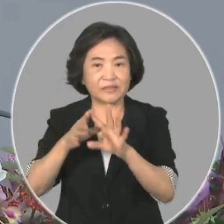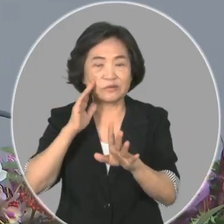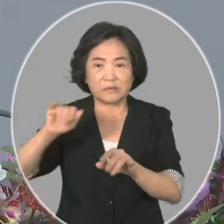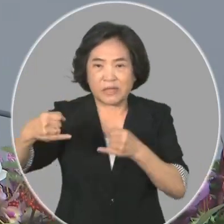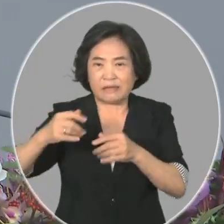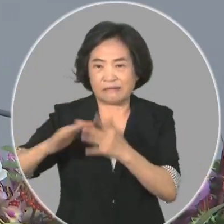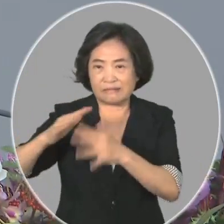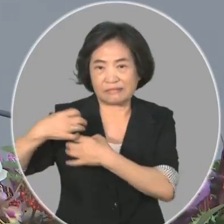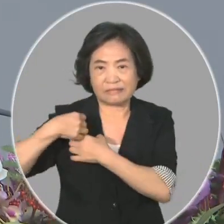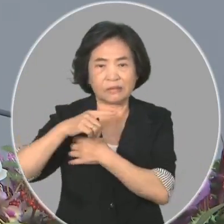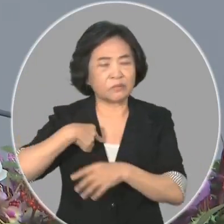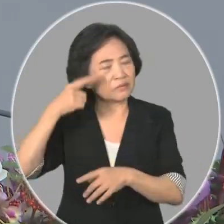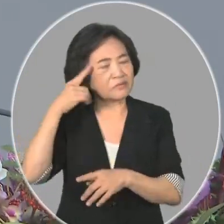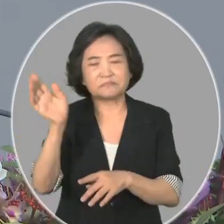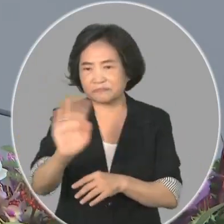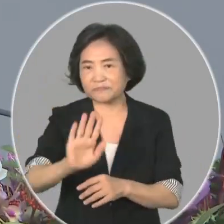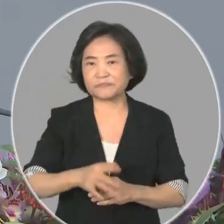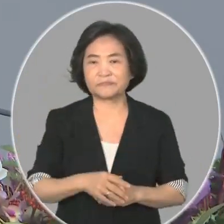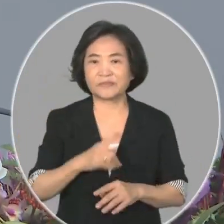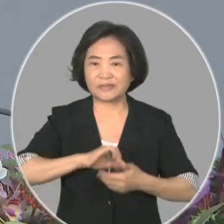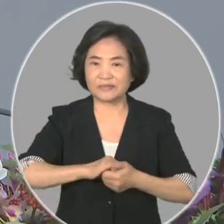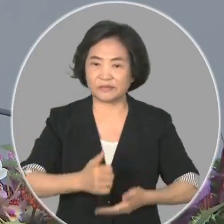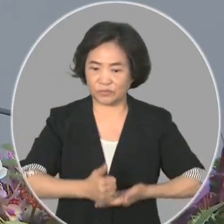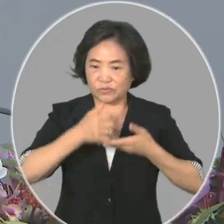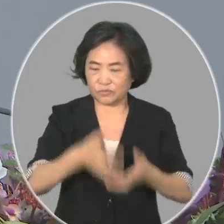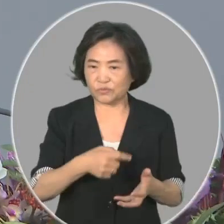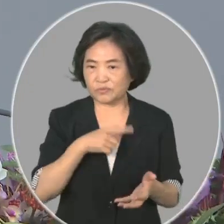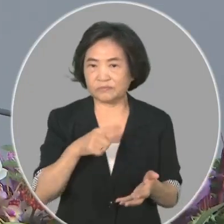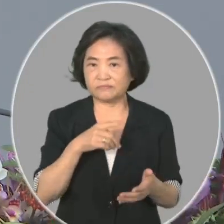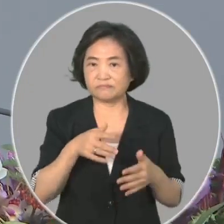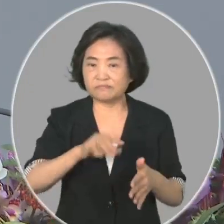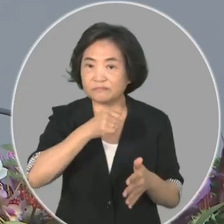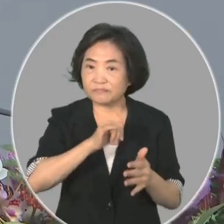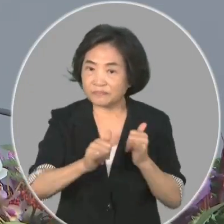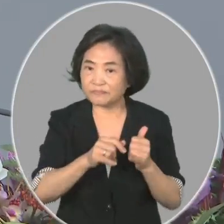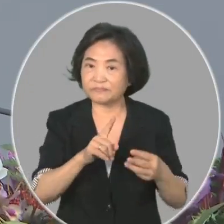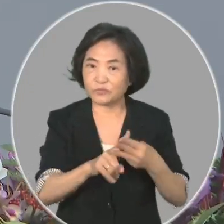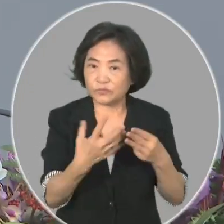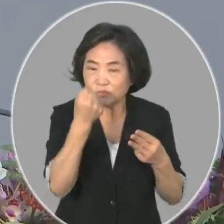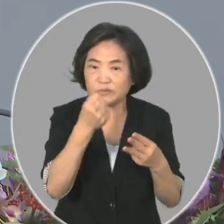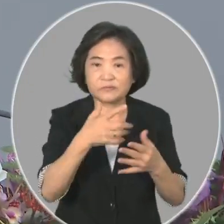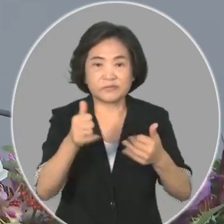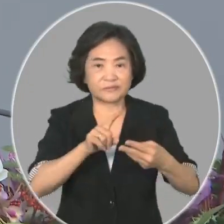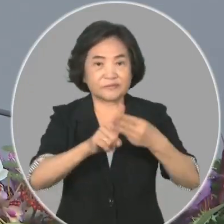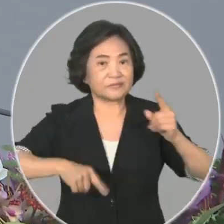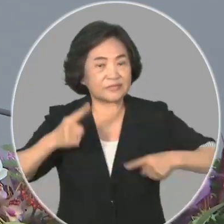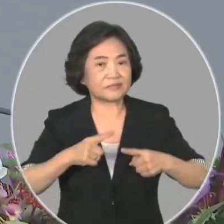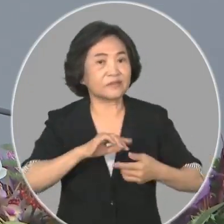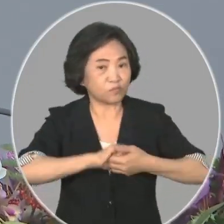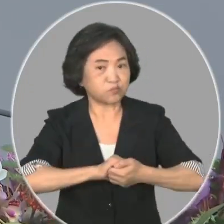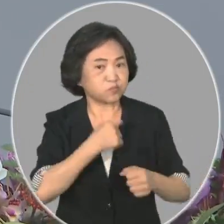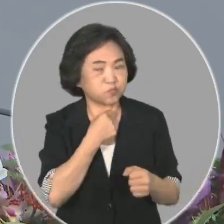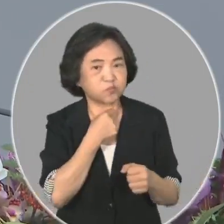不是两岸的选项，唯有尊重台湾人民对主权和民主自由的坚持，才是